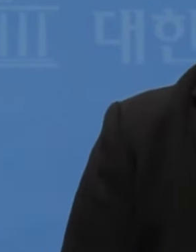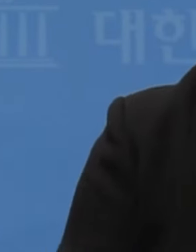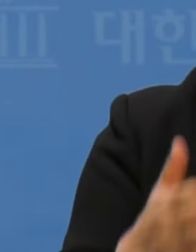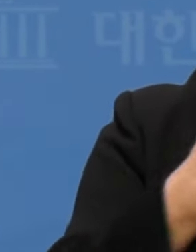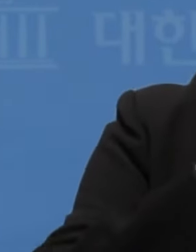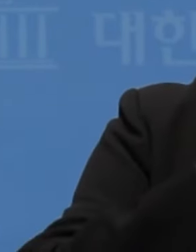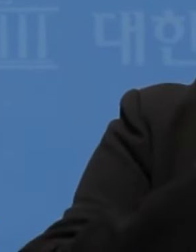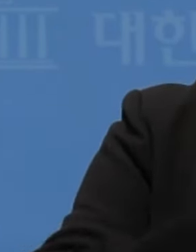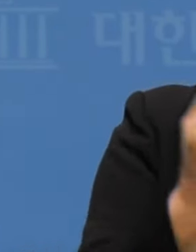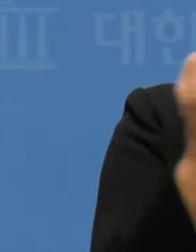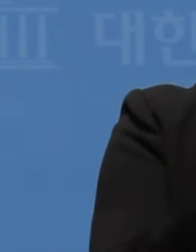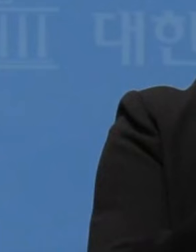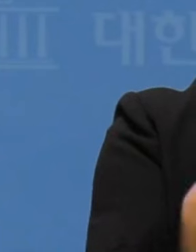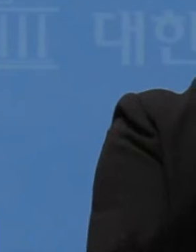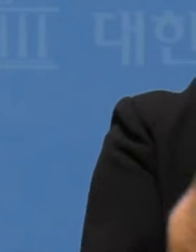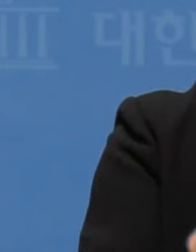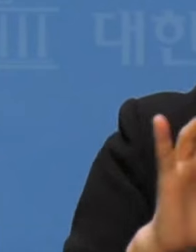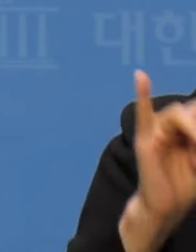저는 여가부를